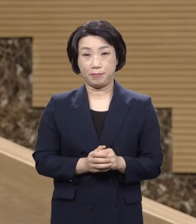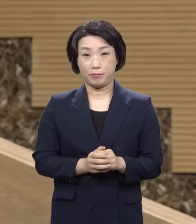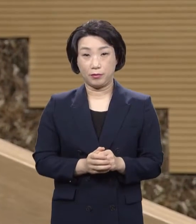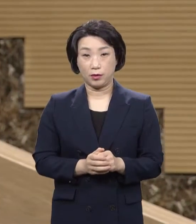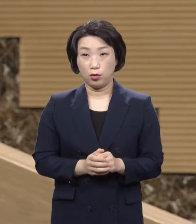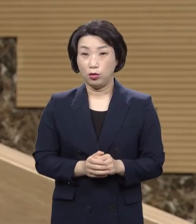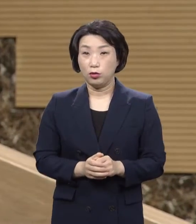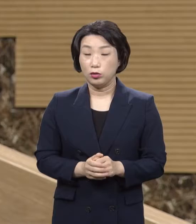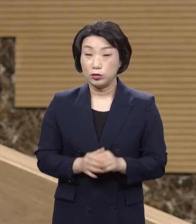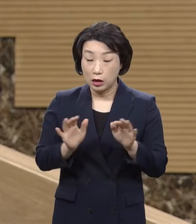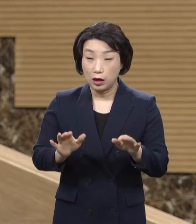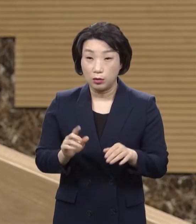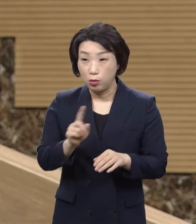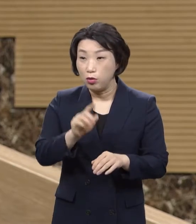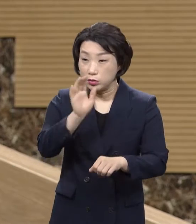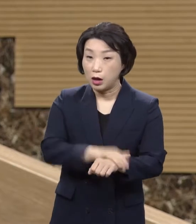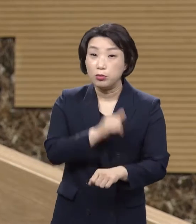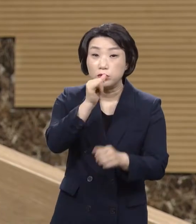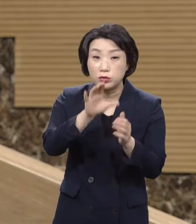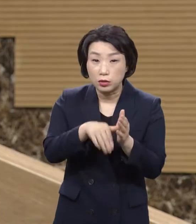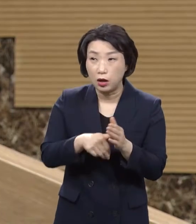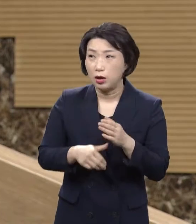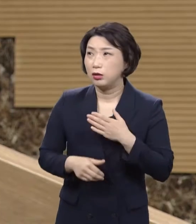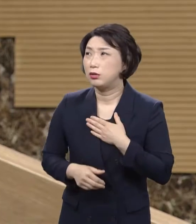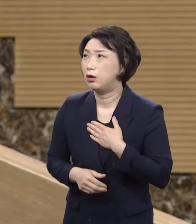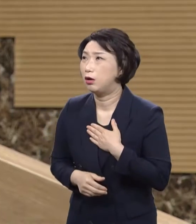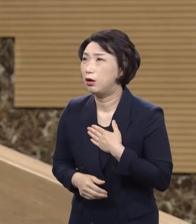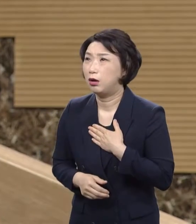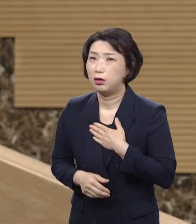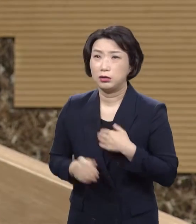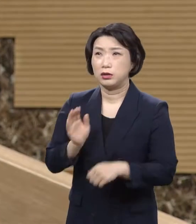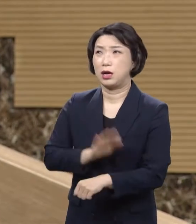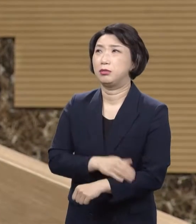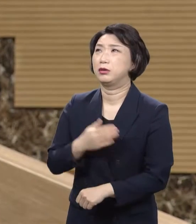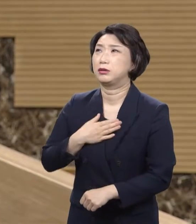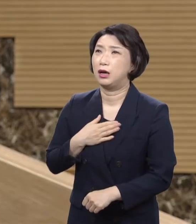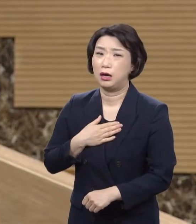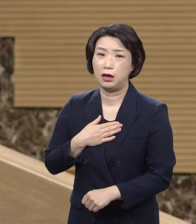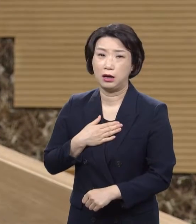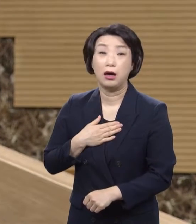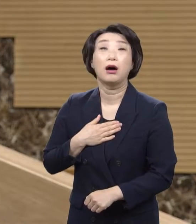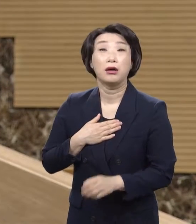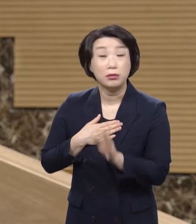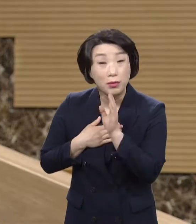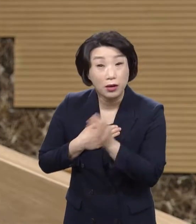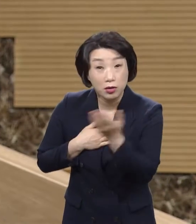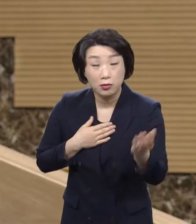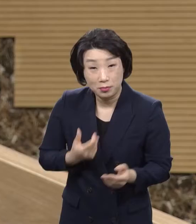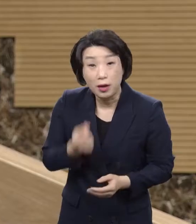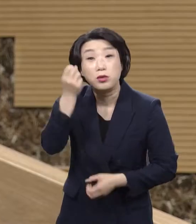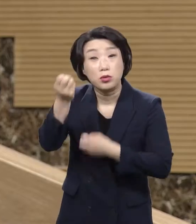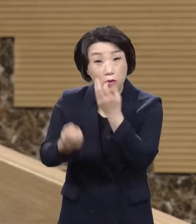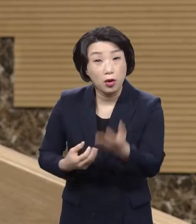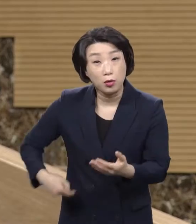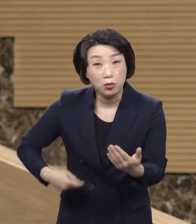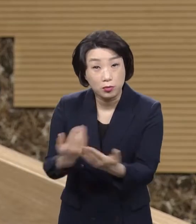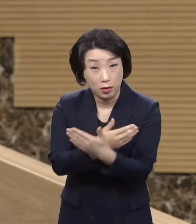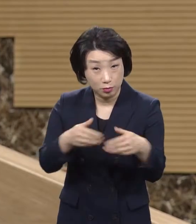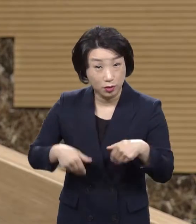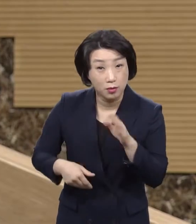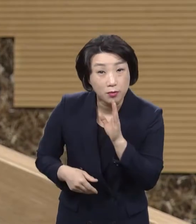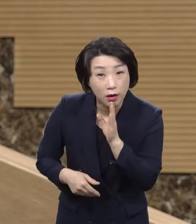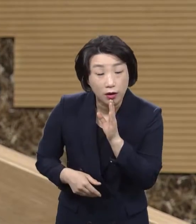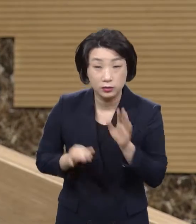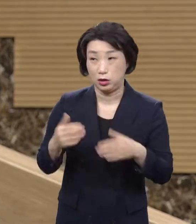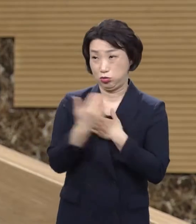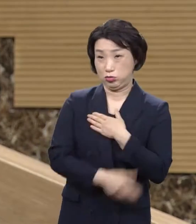무슨 잘못을 하면 내가 이렇게 잘못했습니다 라고 얼른 들고 나와야 되는데